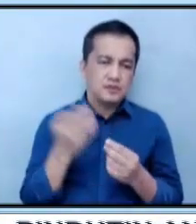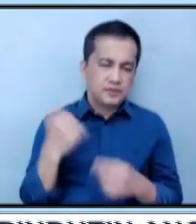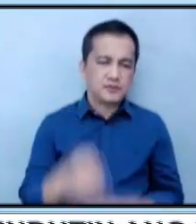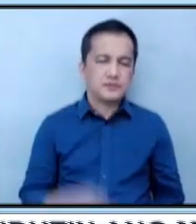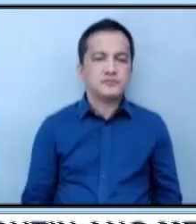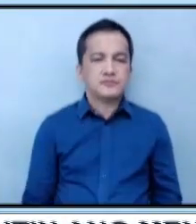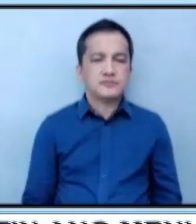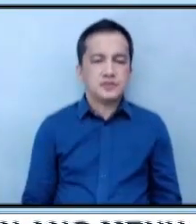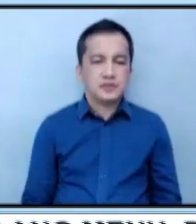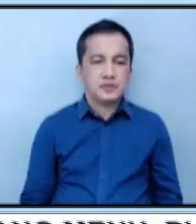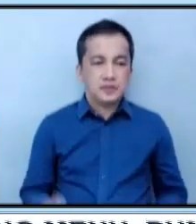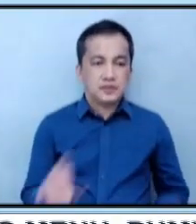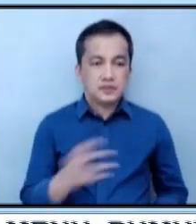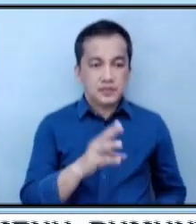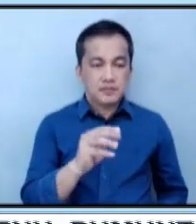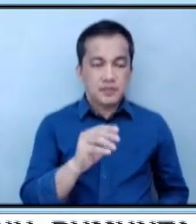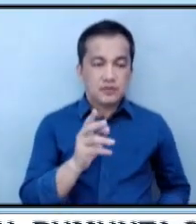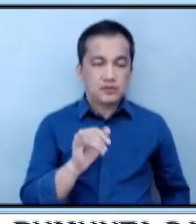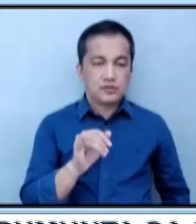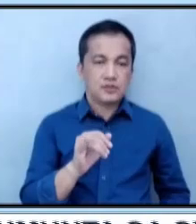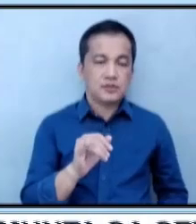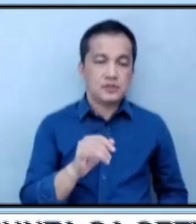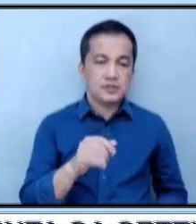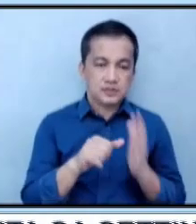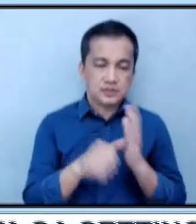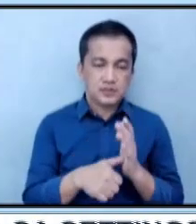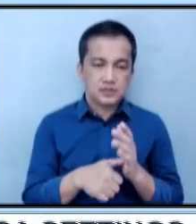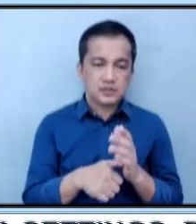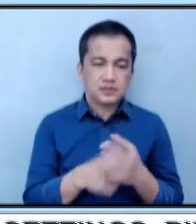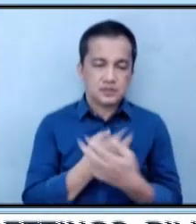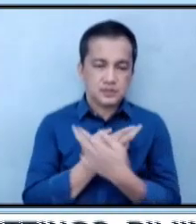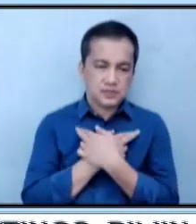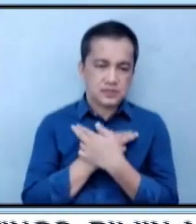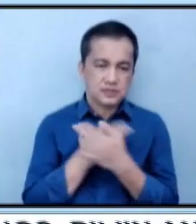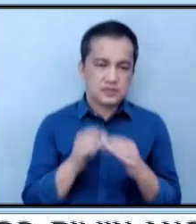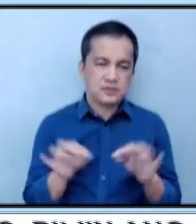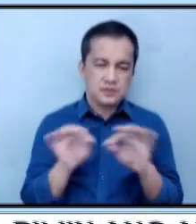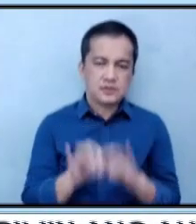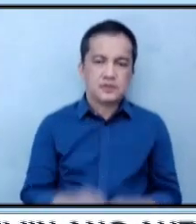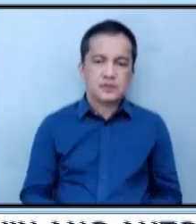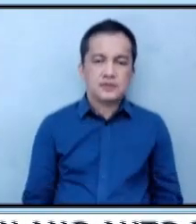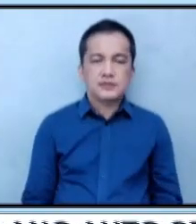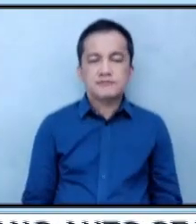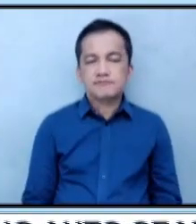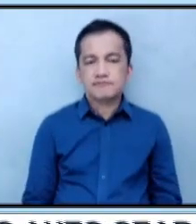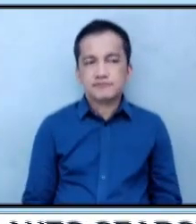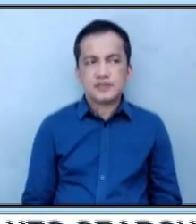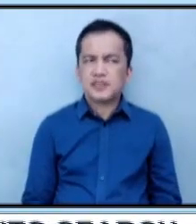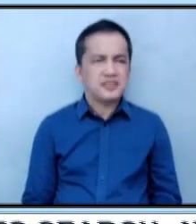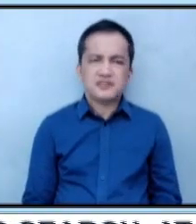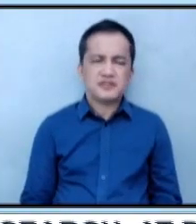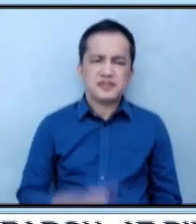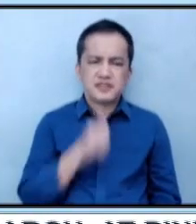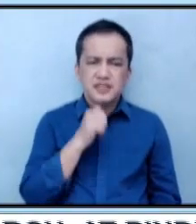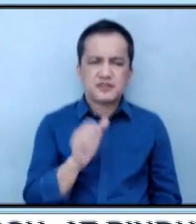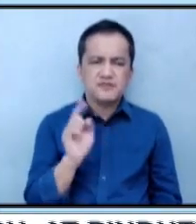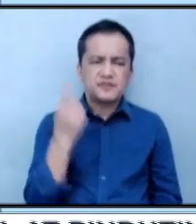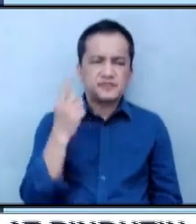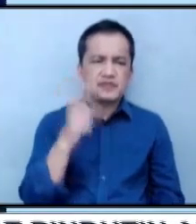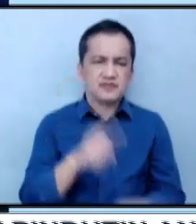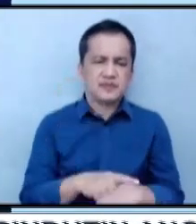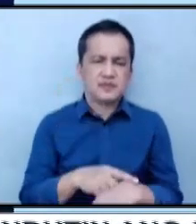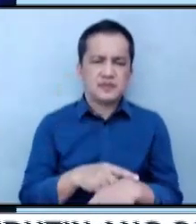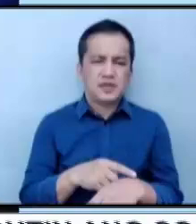Maloy na binigyang diin naman na rest is essential. Matatandaang hindi ito ang unang beses na nakaranas ng invasion of